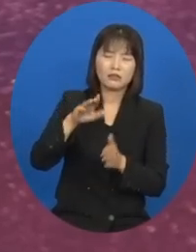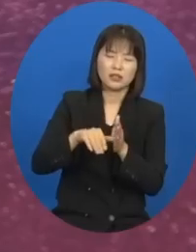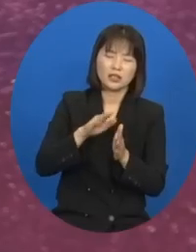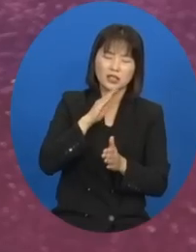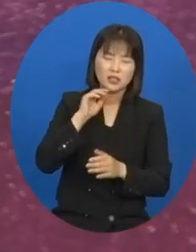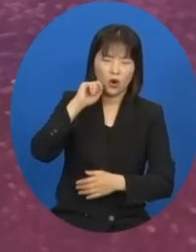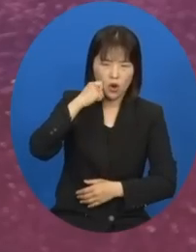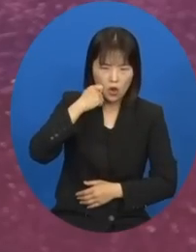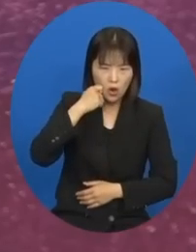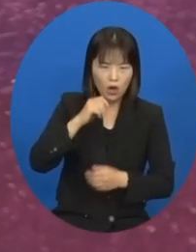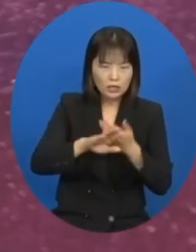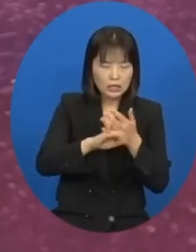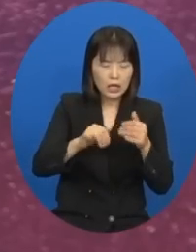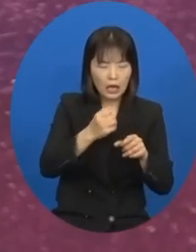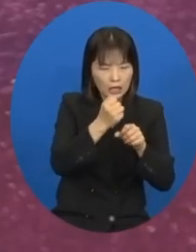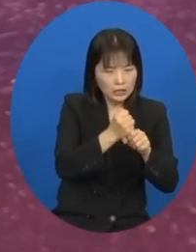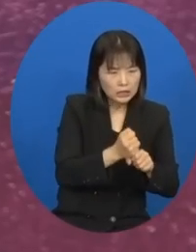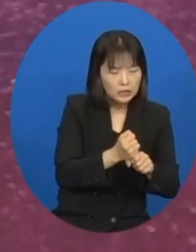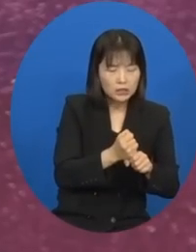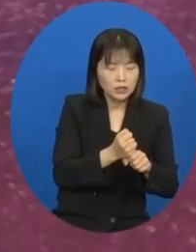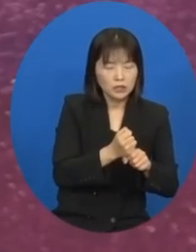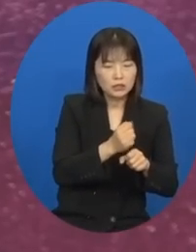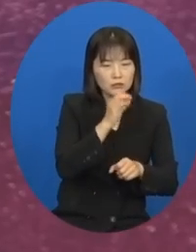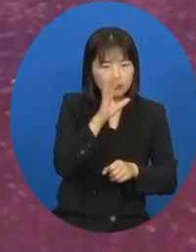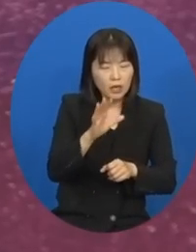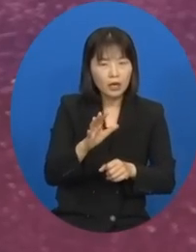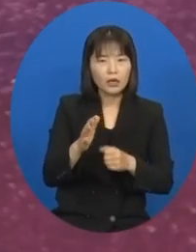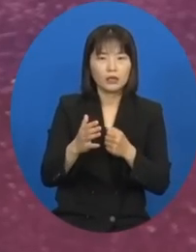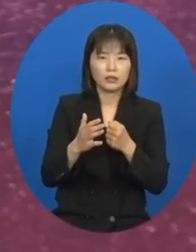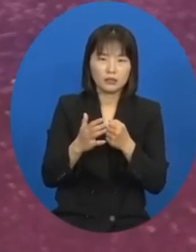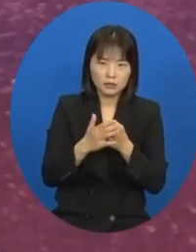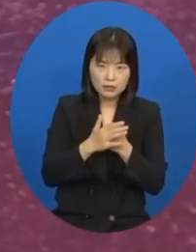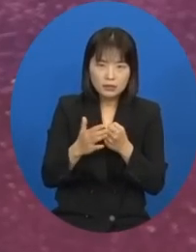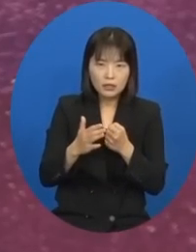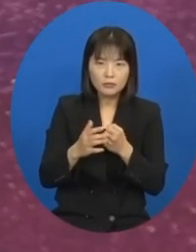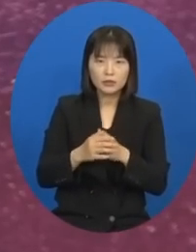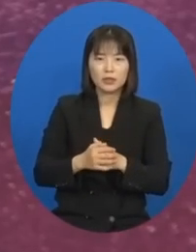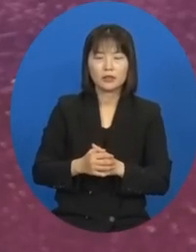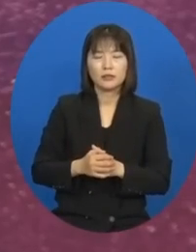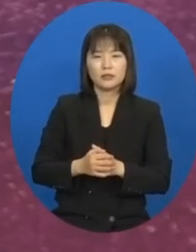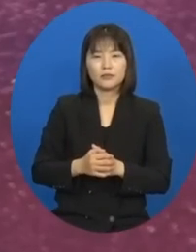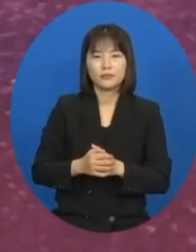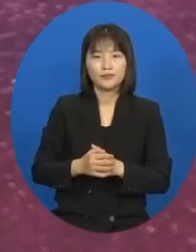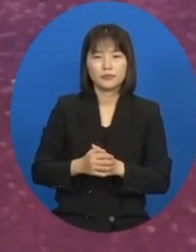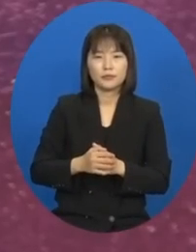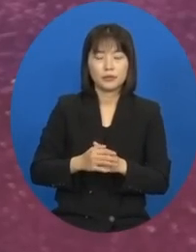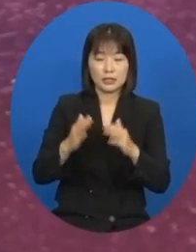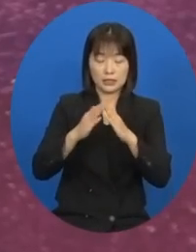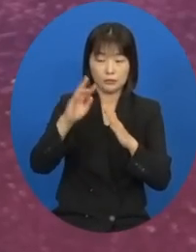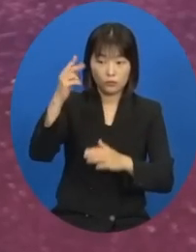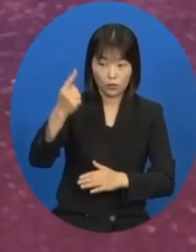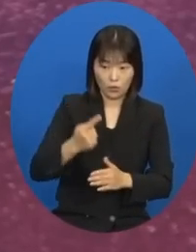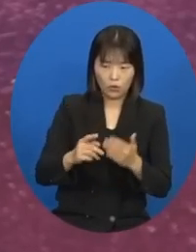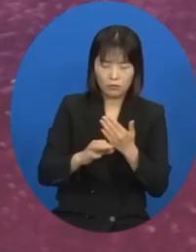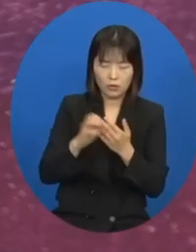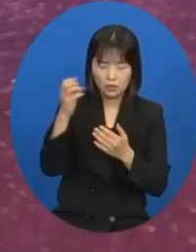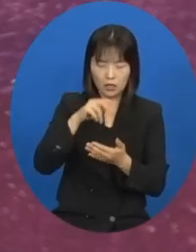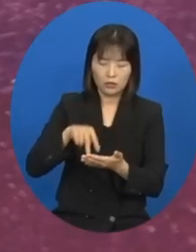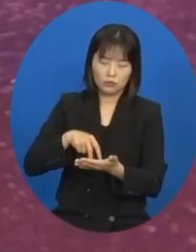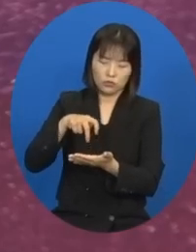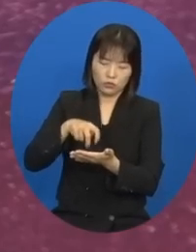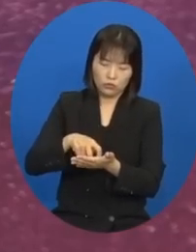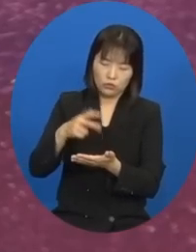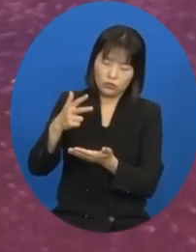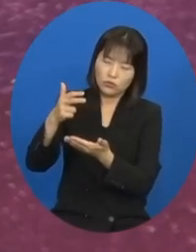누구도 의지할 수 없고 어디도 의지할 수 없고 붙들것이 없을 때 밖에 나갔다 돌아오면 그저 그냥 무릎 꿇고 주님